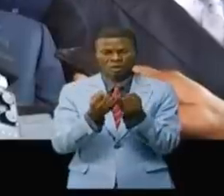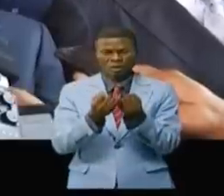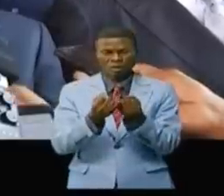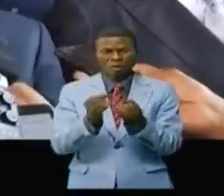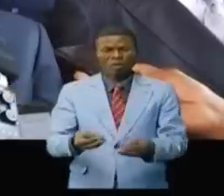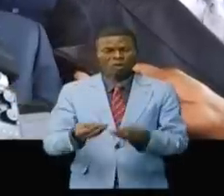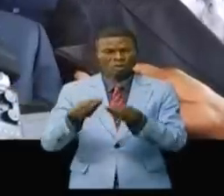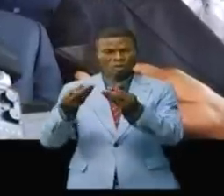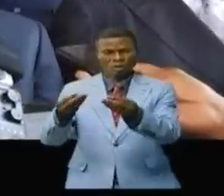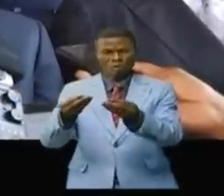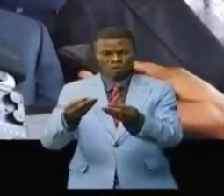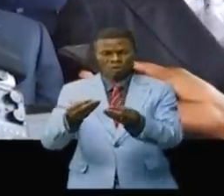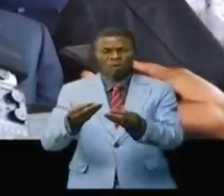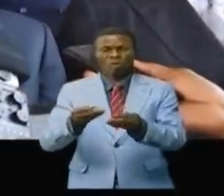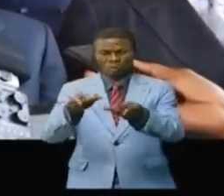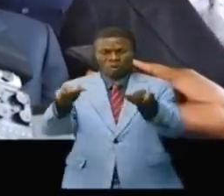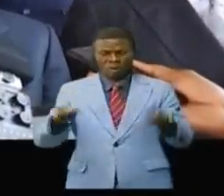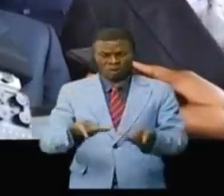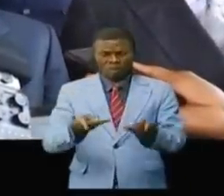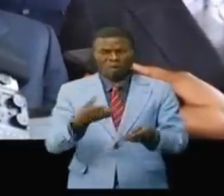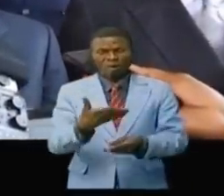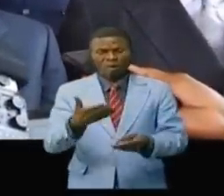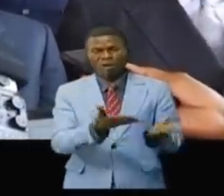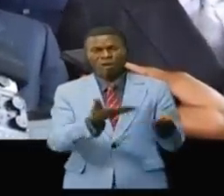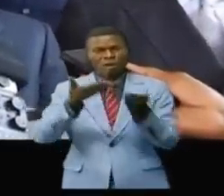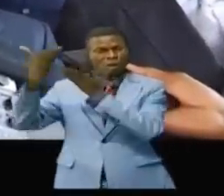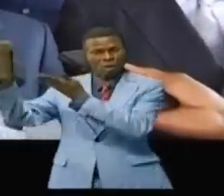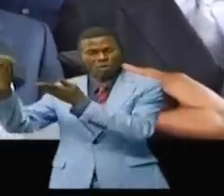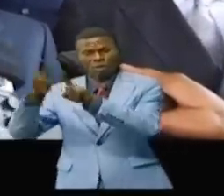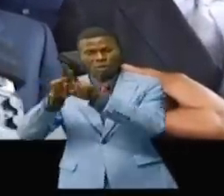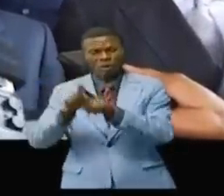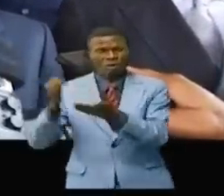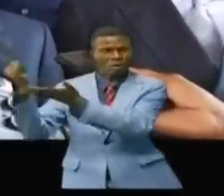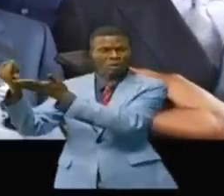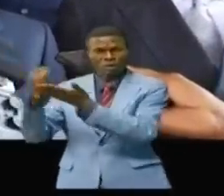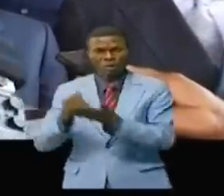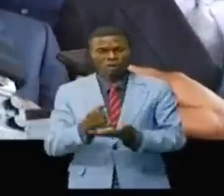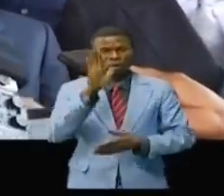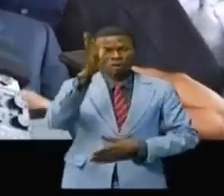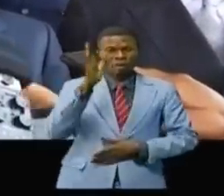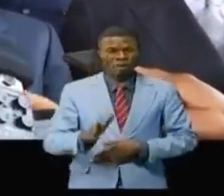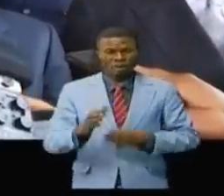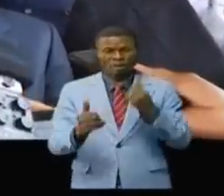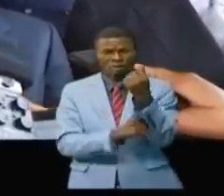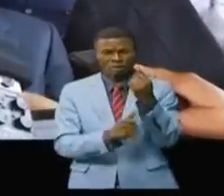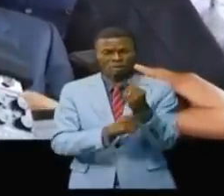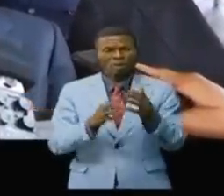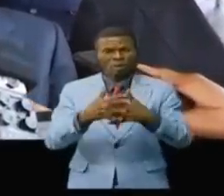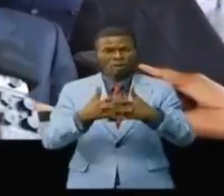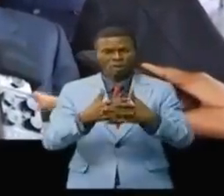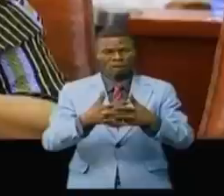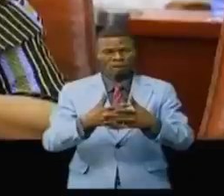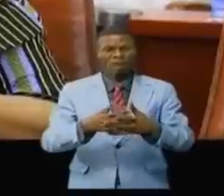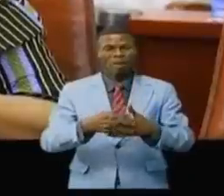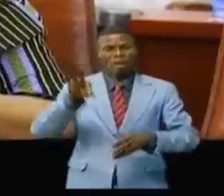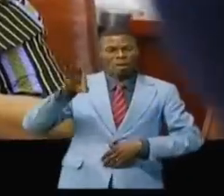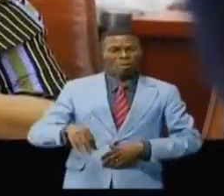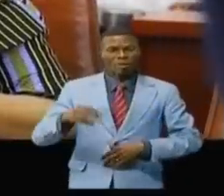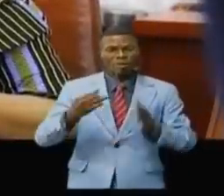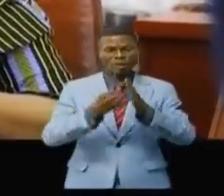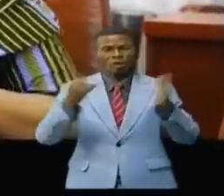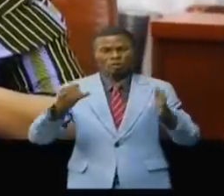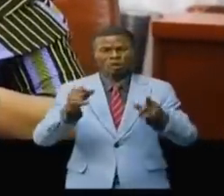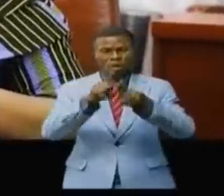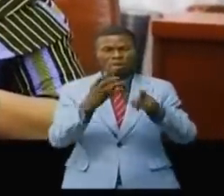replacer l'import. Les choses qui, dans la première phase, c'est 500 hectares, c'est un partenariat 60-40 États entre